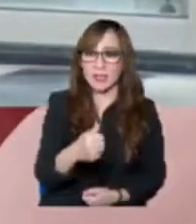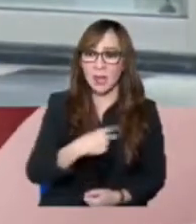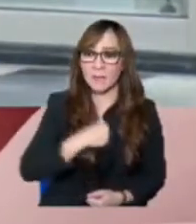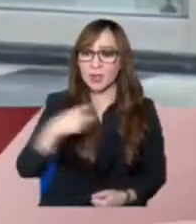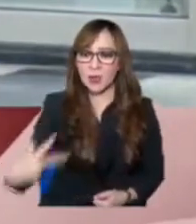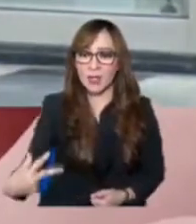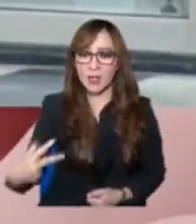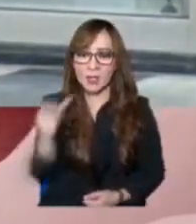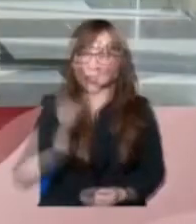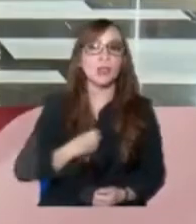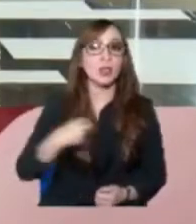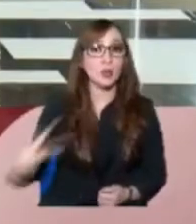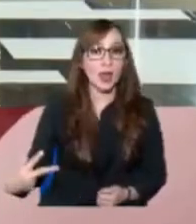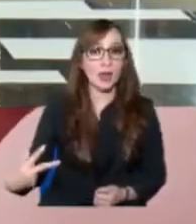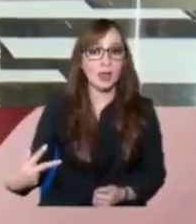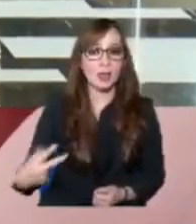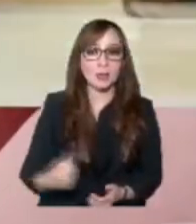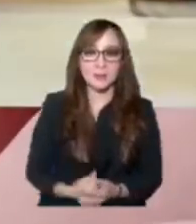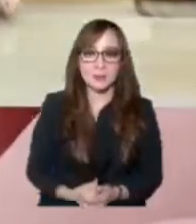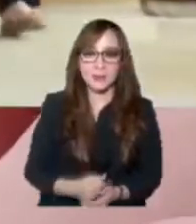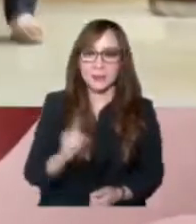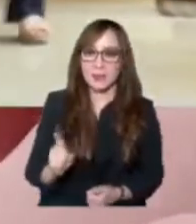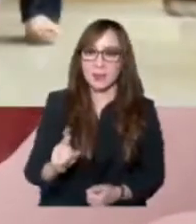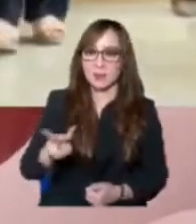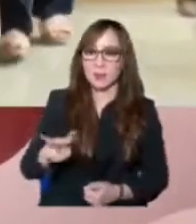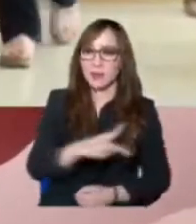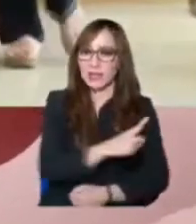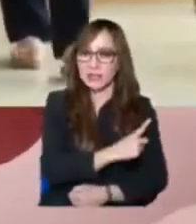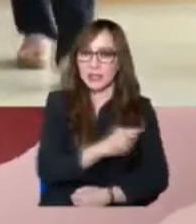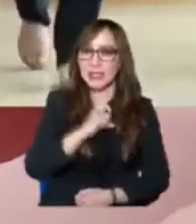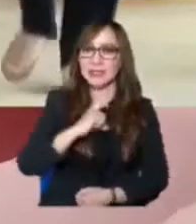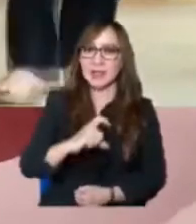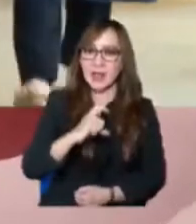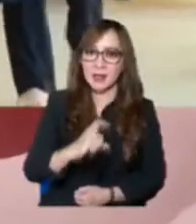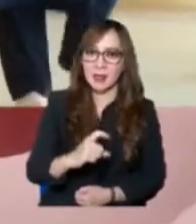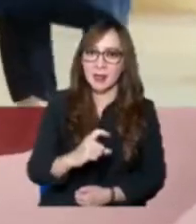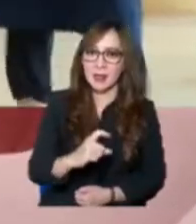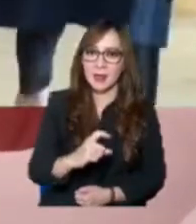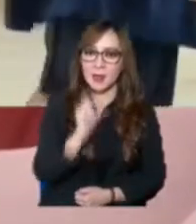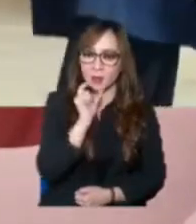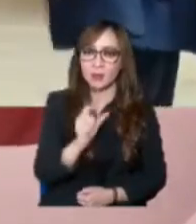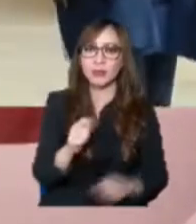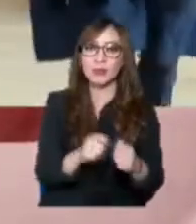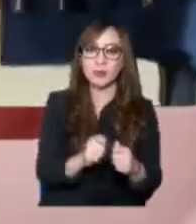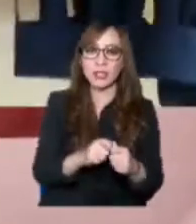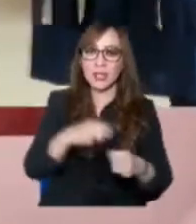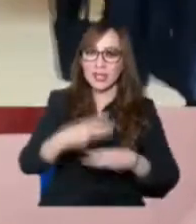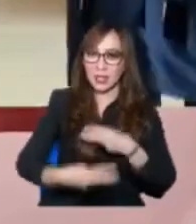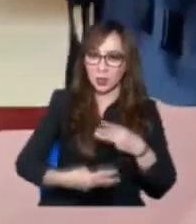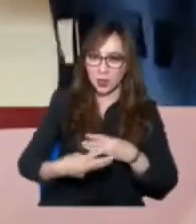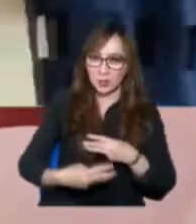masih harus menjalankan prokes tuh. Agar vaksinasi merupakan cara yang untuk kita memulihkan ekonomi, tapi prokes tetap